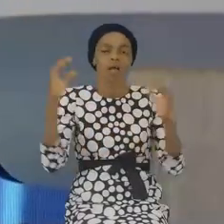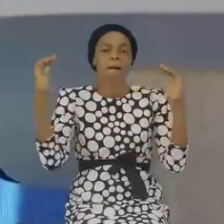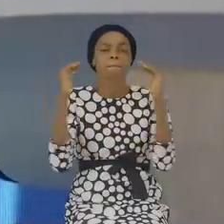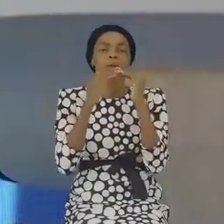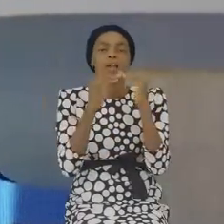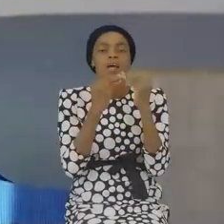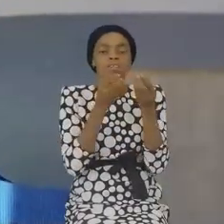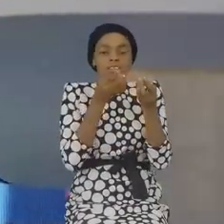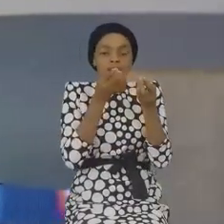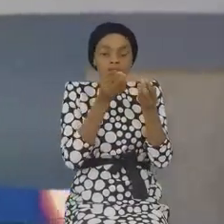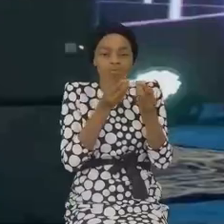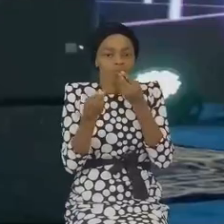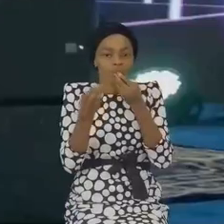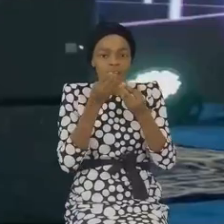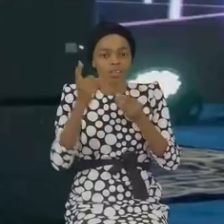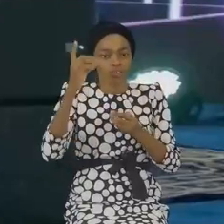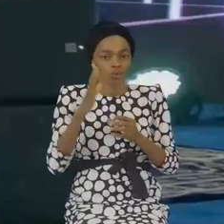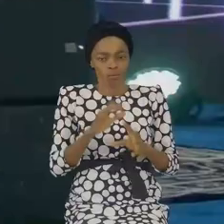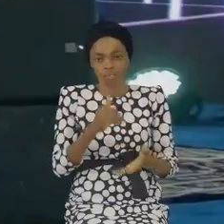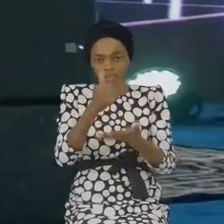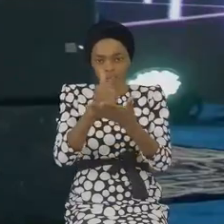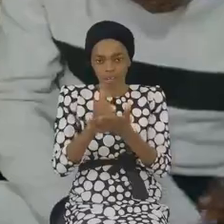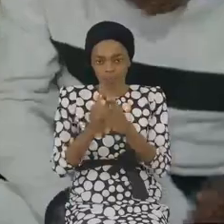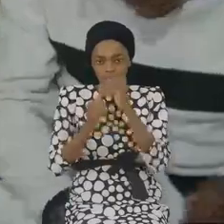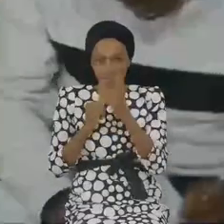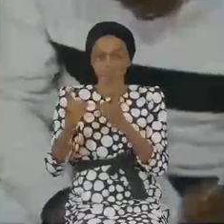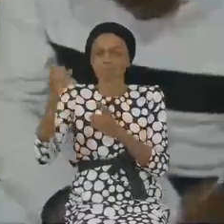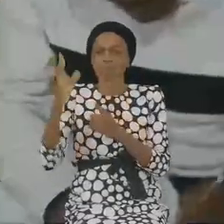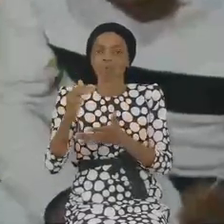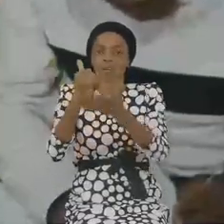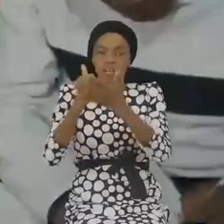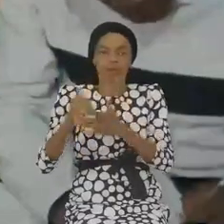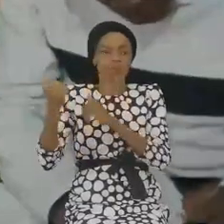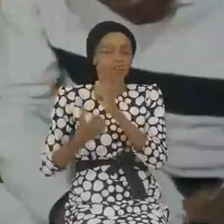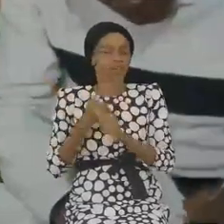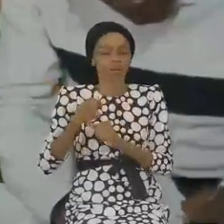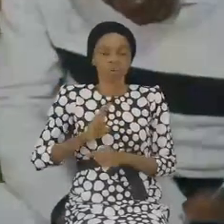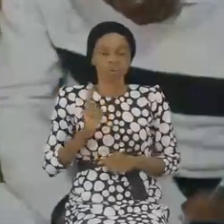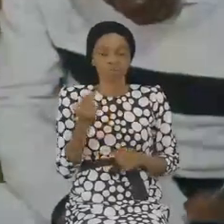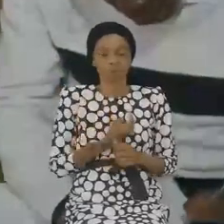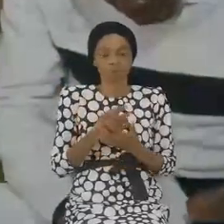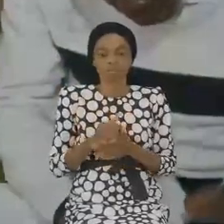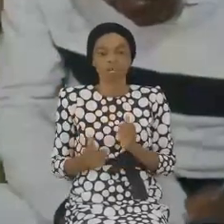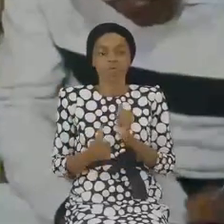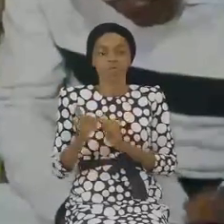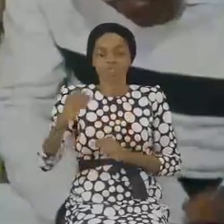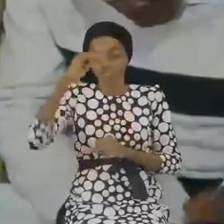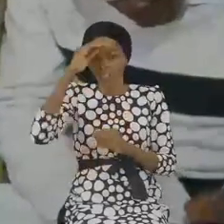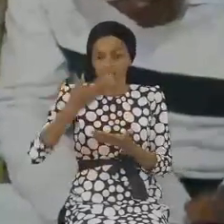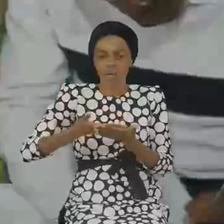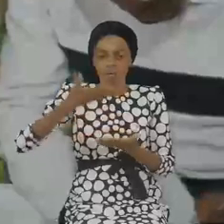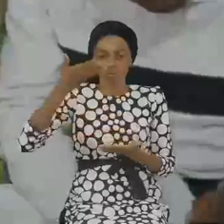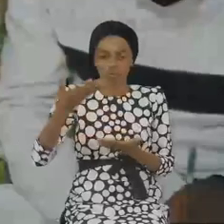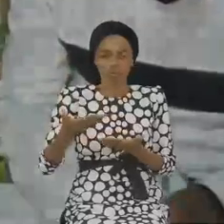t'aidera. Dieu va aider chacun de nous. Aider qui s'est acquise par son